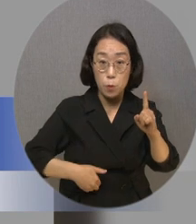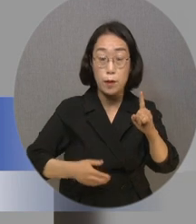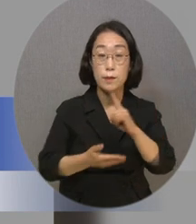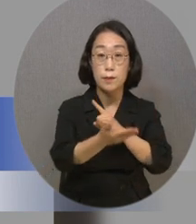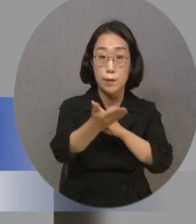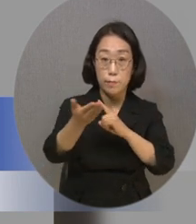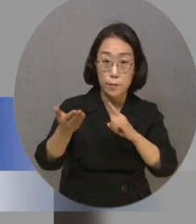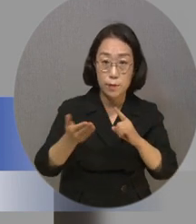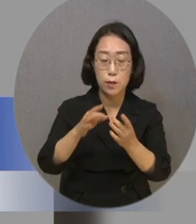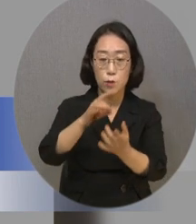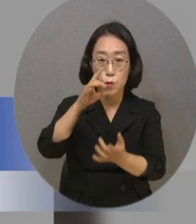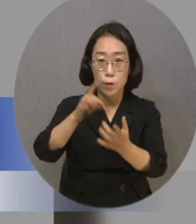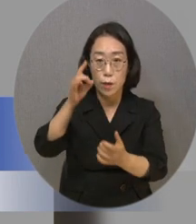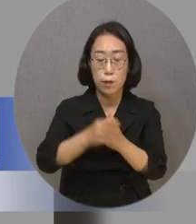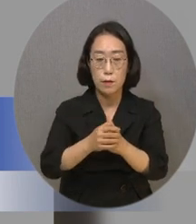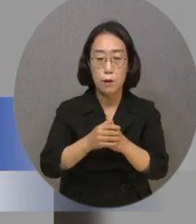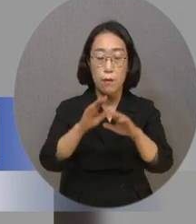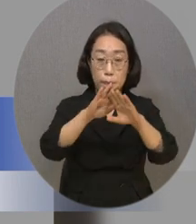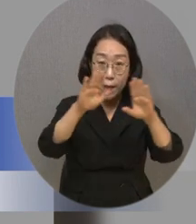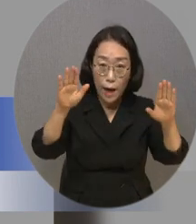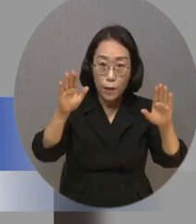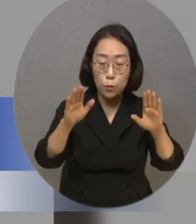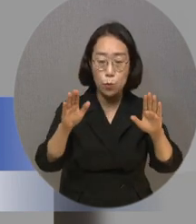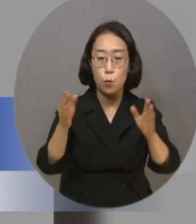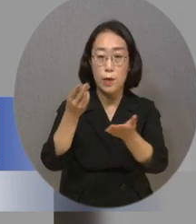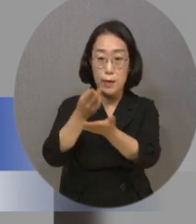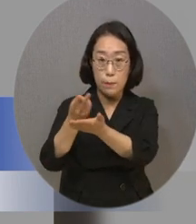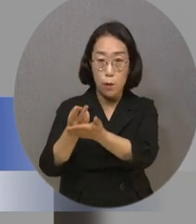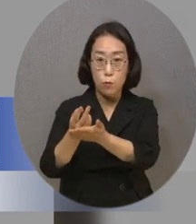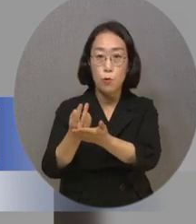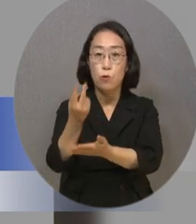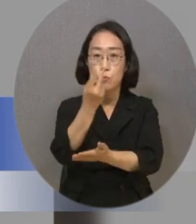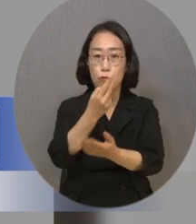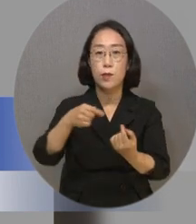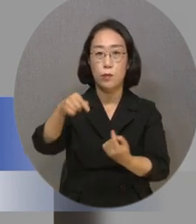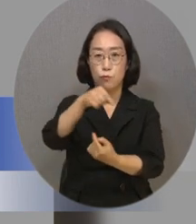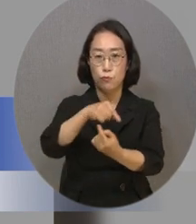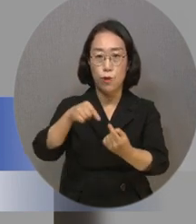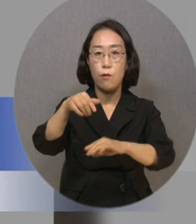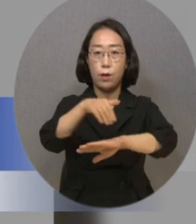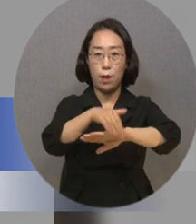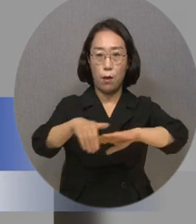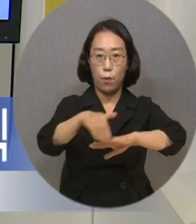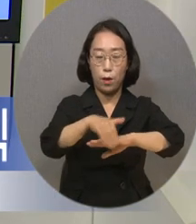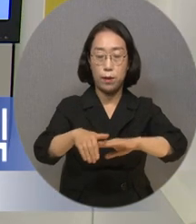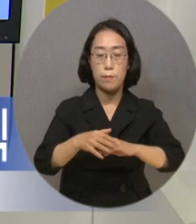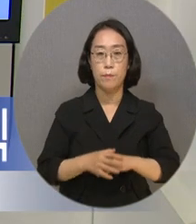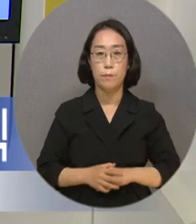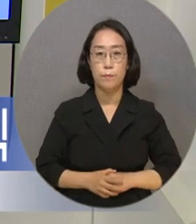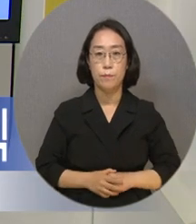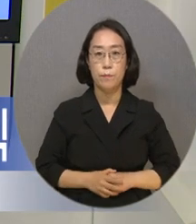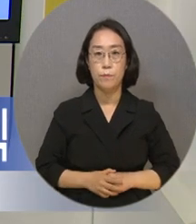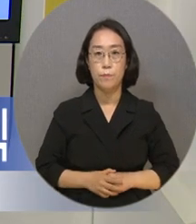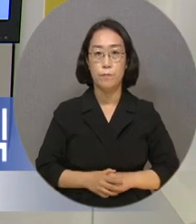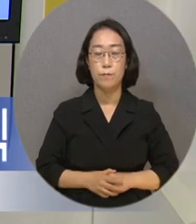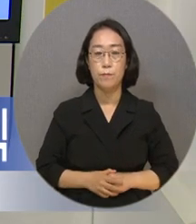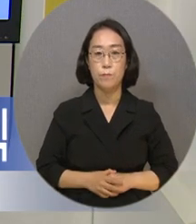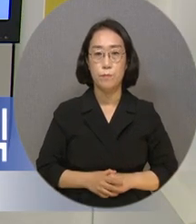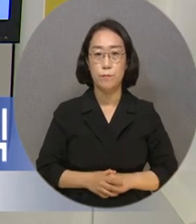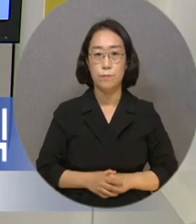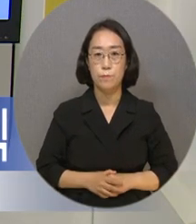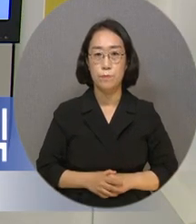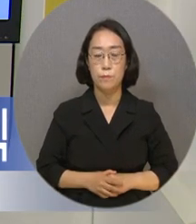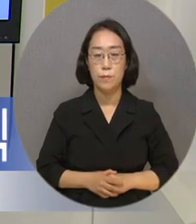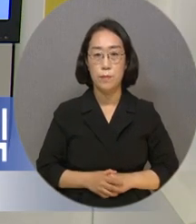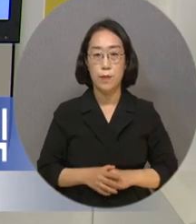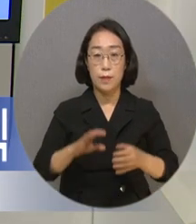선별해이 순차적으로 납병동과 이번 병동을 운영할 예정입니다 다음 뉴스입니다